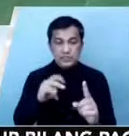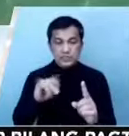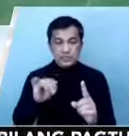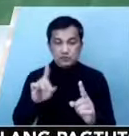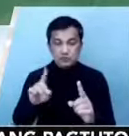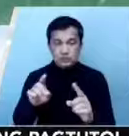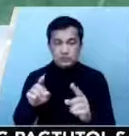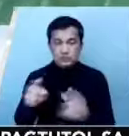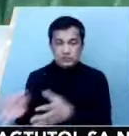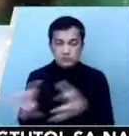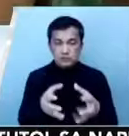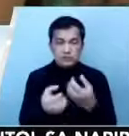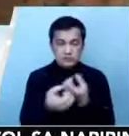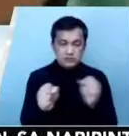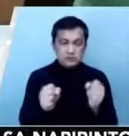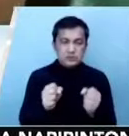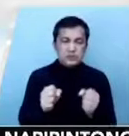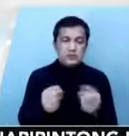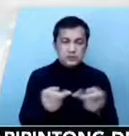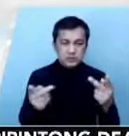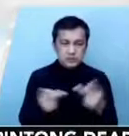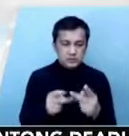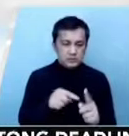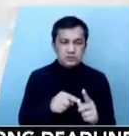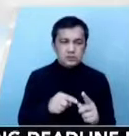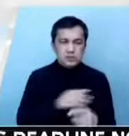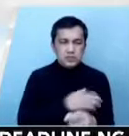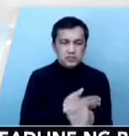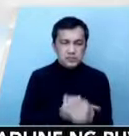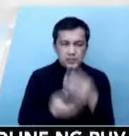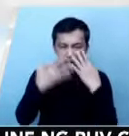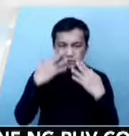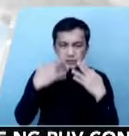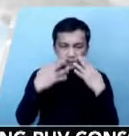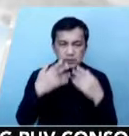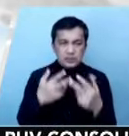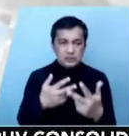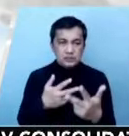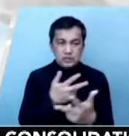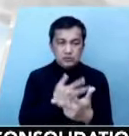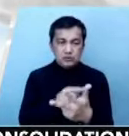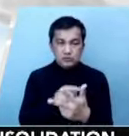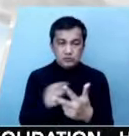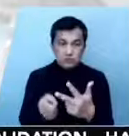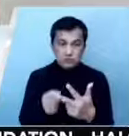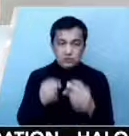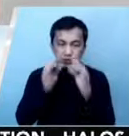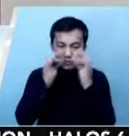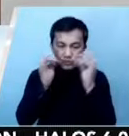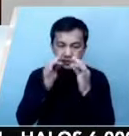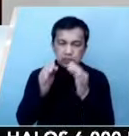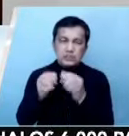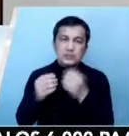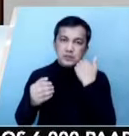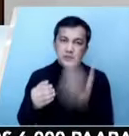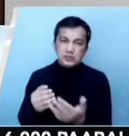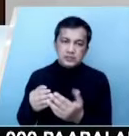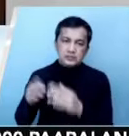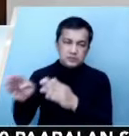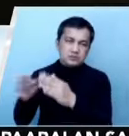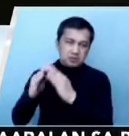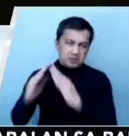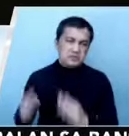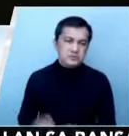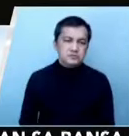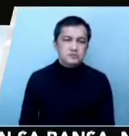hindi mapigilan ang kanyang mga anak na maluha. Ang tatlo kasi nilang alagang pusa ay nasunog sa loob ng kanilang tinitirhan. Ganun